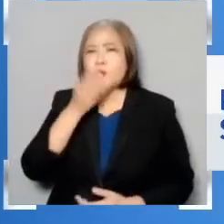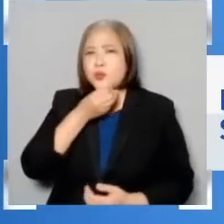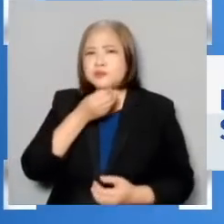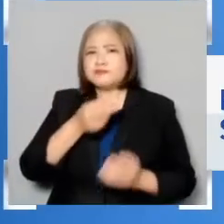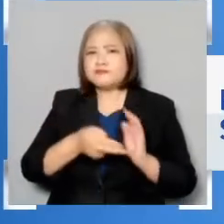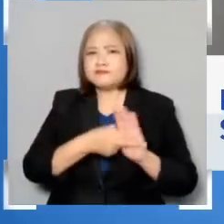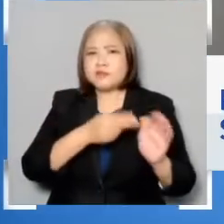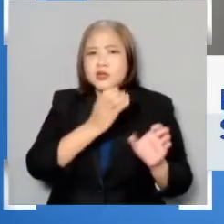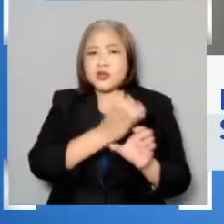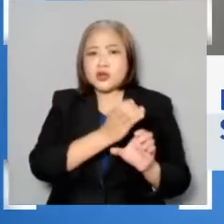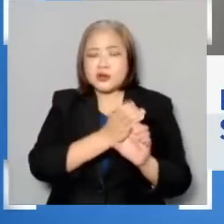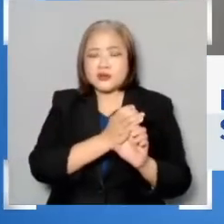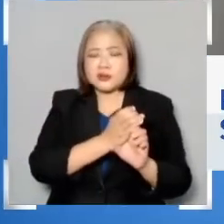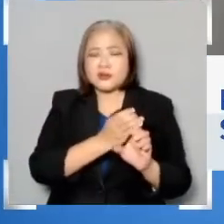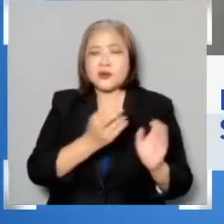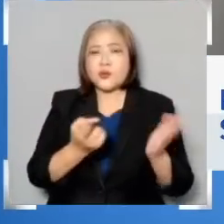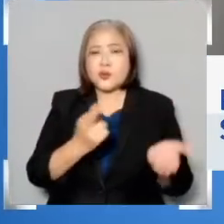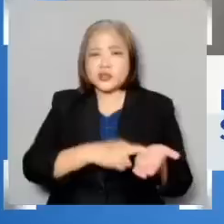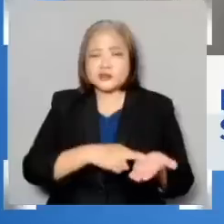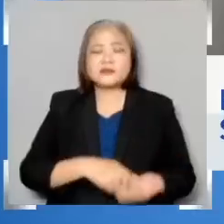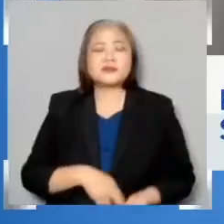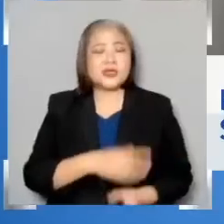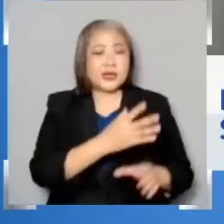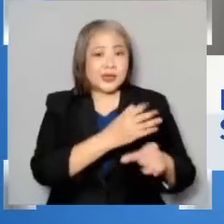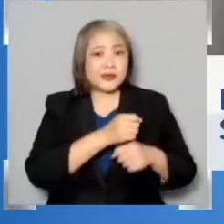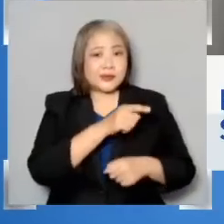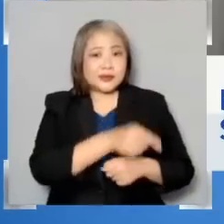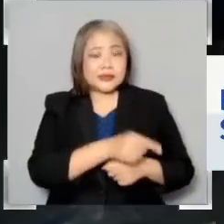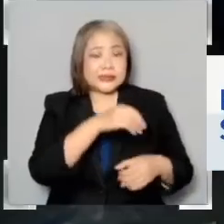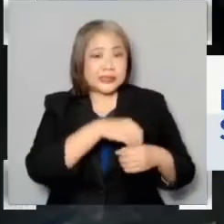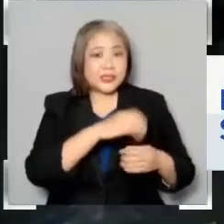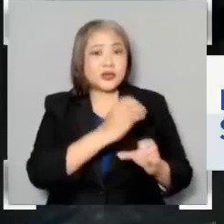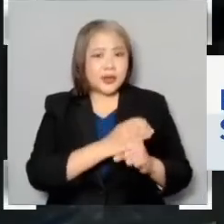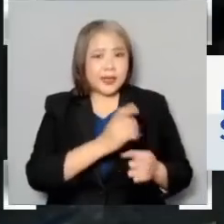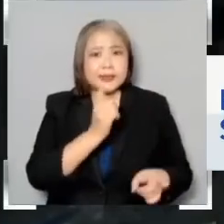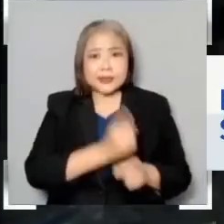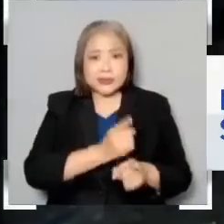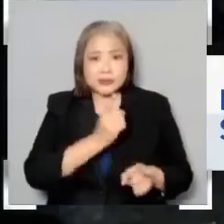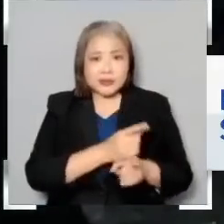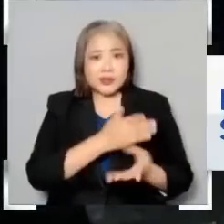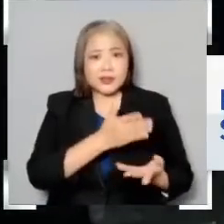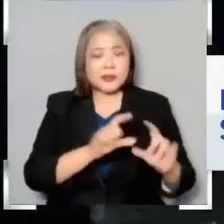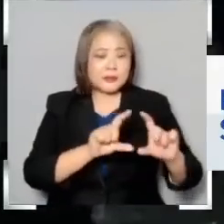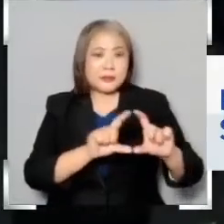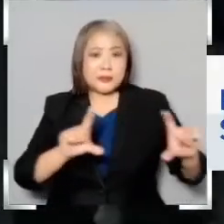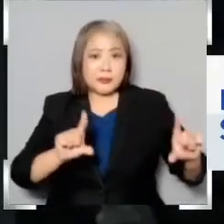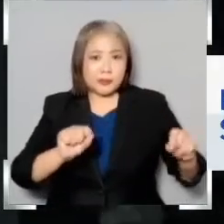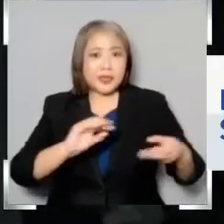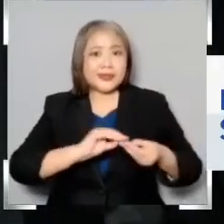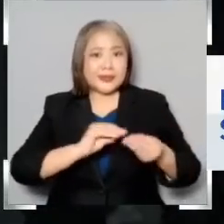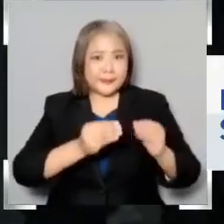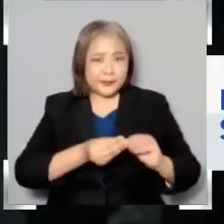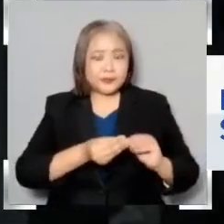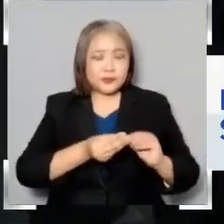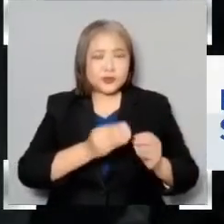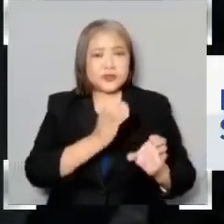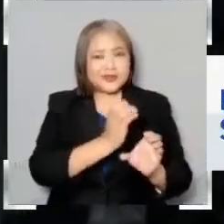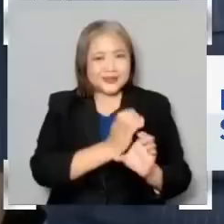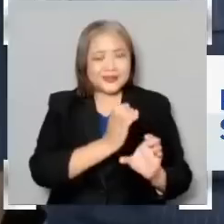sa nakuha natin registration sa lobby mismo ng sasakyan, tama naman po yung plaka na nakakabit doon sa